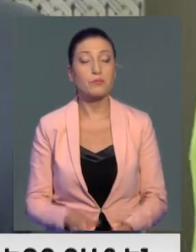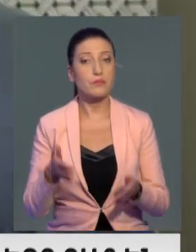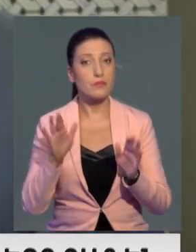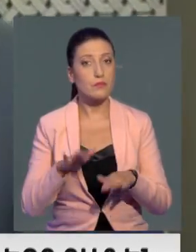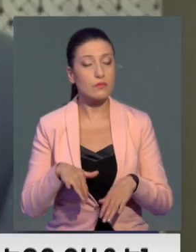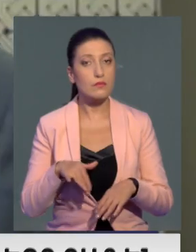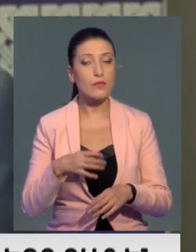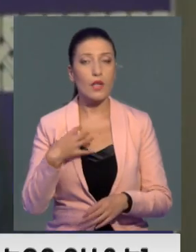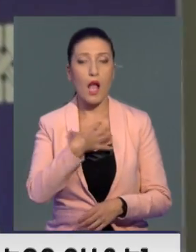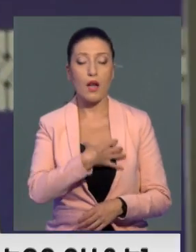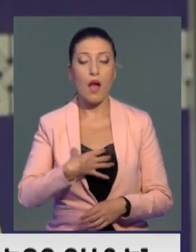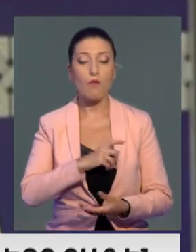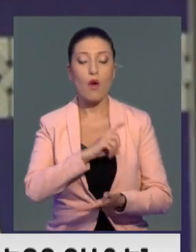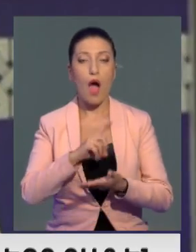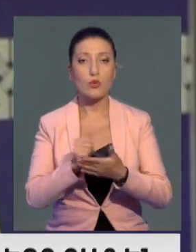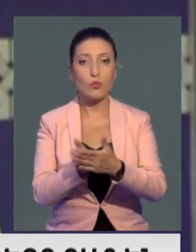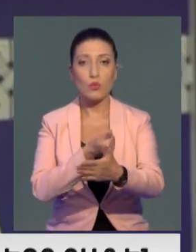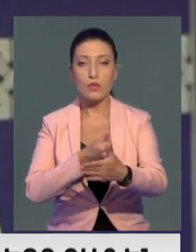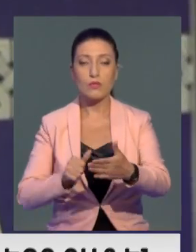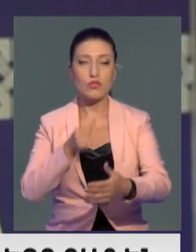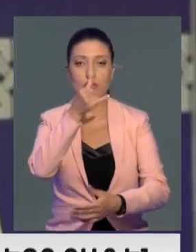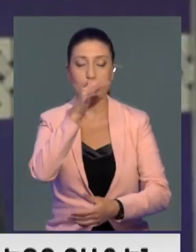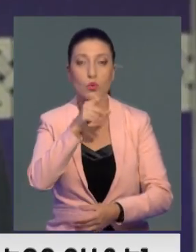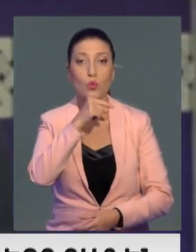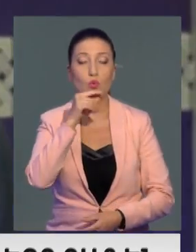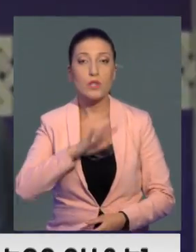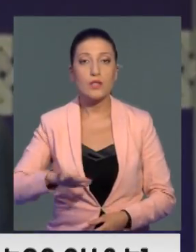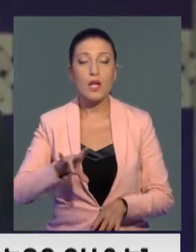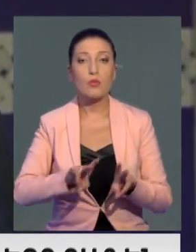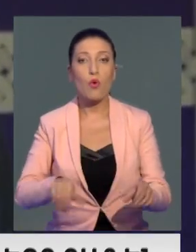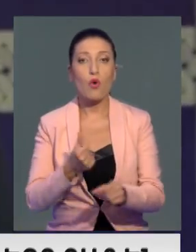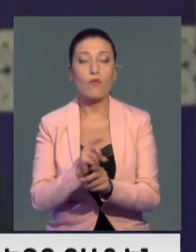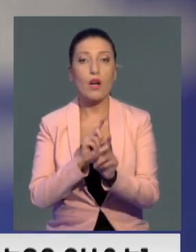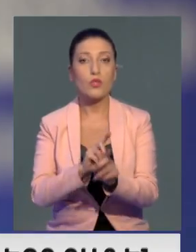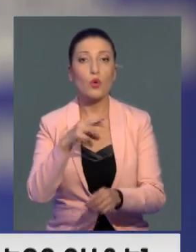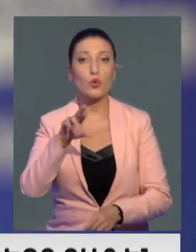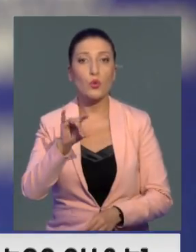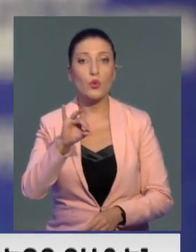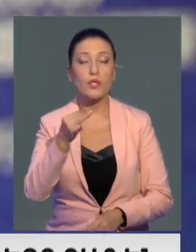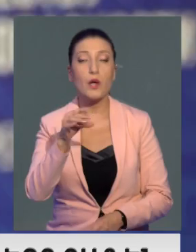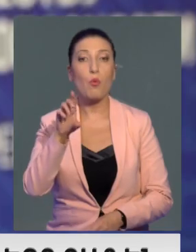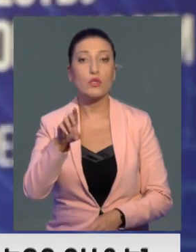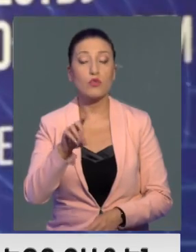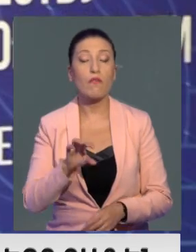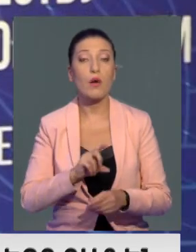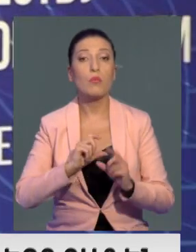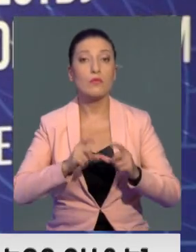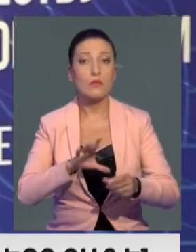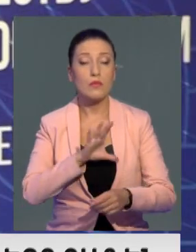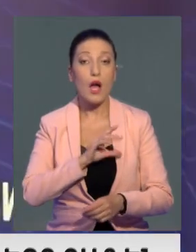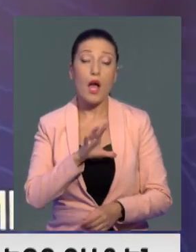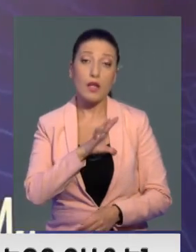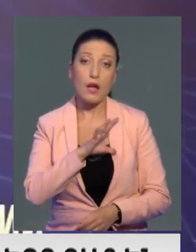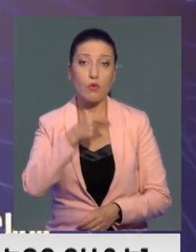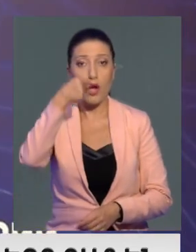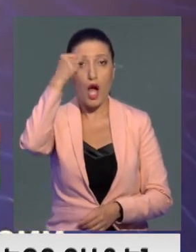Այնուամենայնիվ գլխավոր հարցից խուսափել չհաջողվեց։ Ռուսաստանի փոխվարչապետ Յուրի Բորիսովը, անդրադառնալով հարցին, թե հնարավոր է Ադրբեջանը դիտորդի